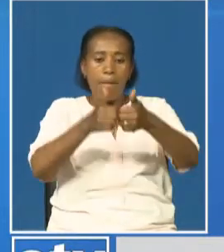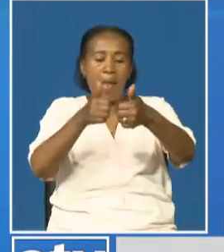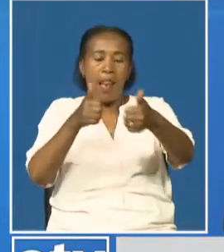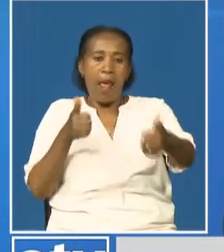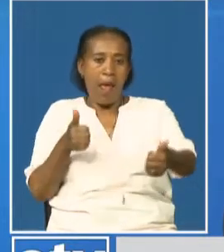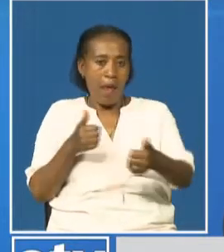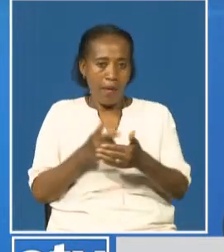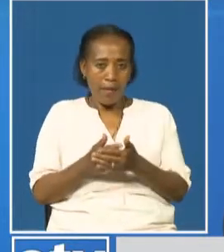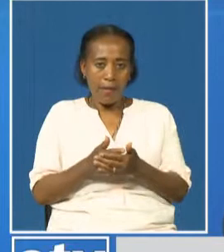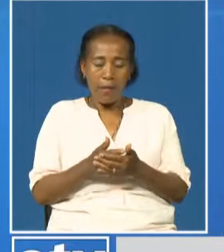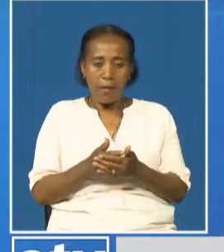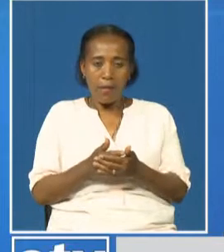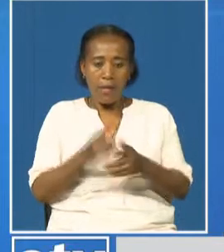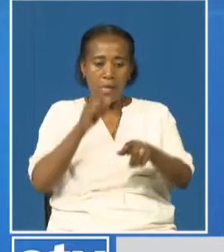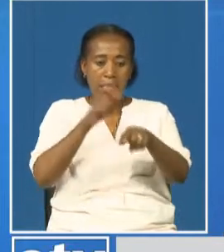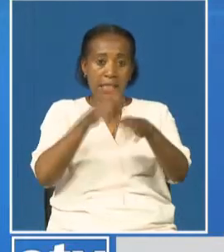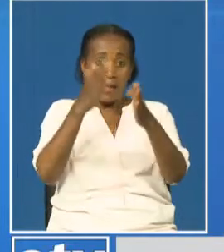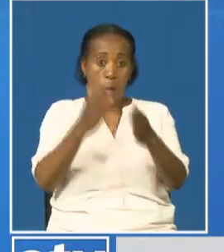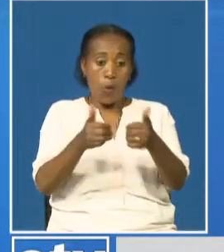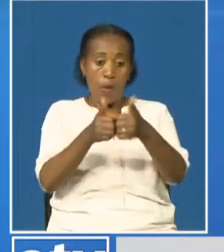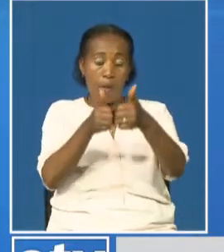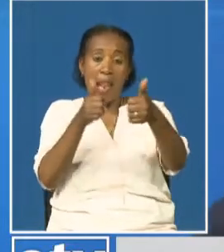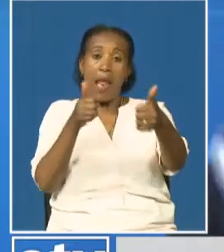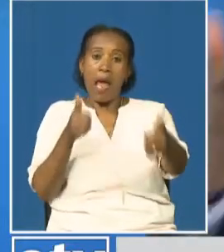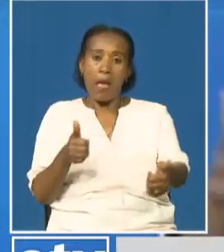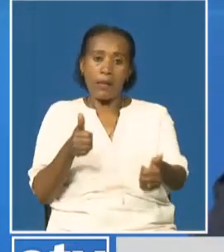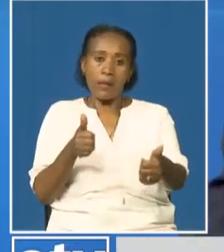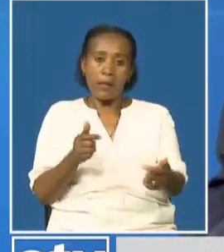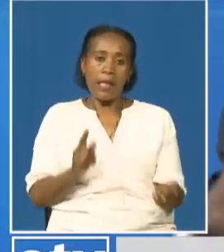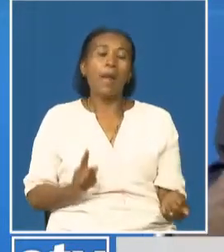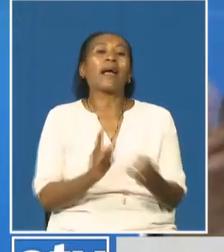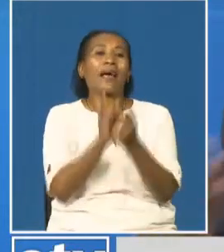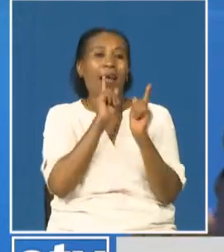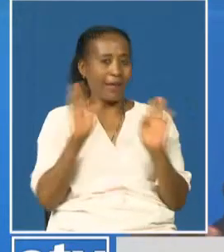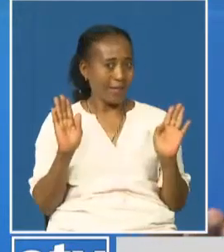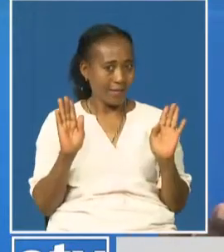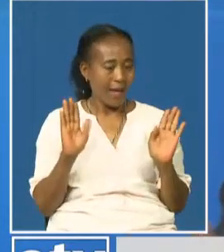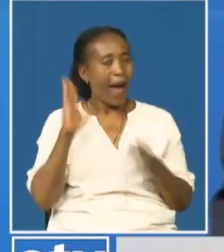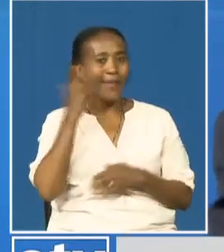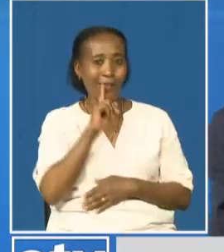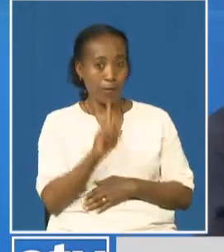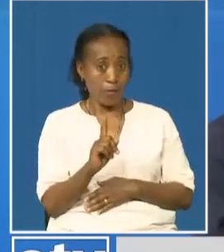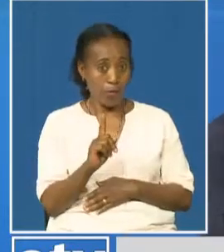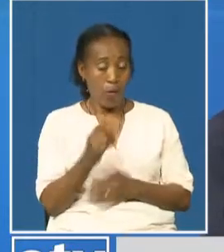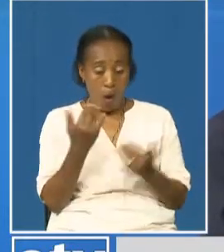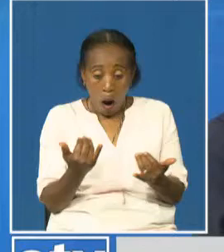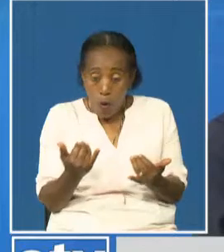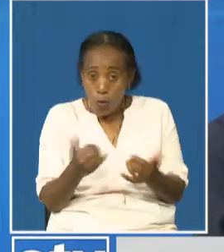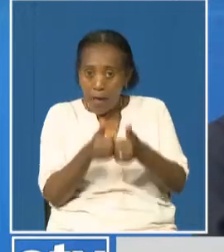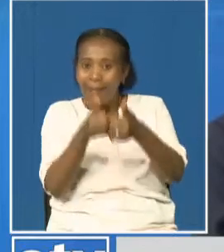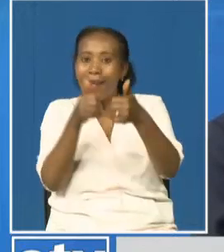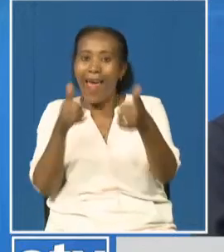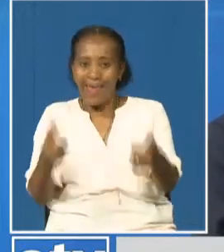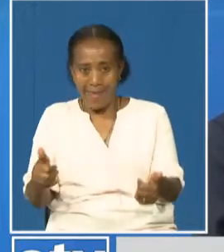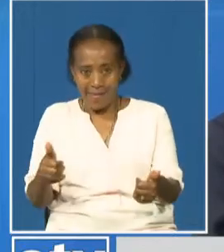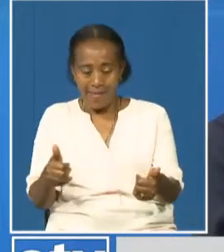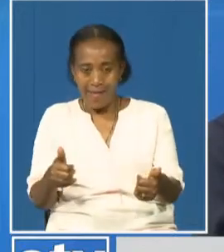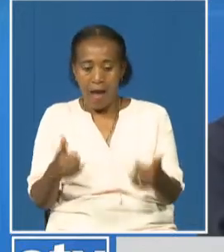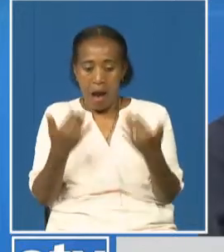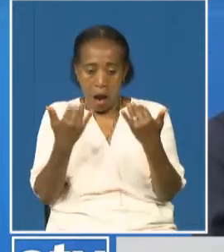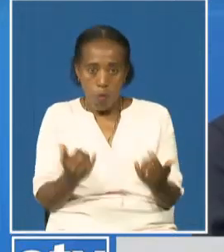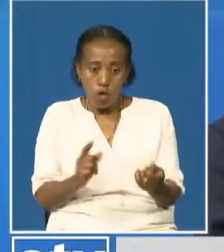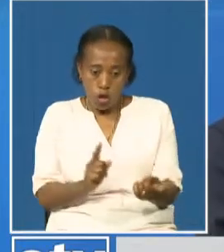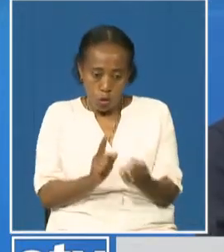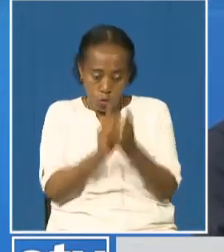መለያየት ጊዜያዊ ለመለያየት ለመገናኘት አይነት ነው ምክንያቱም አሁን ከተለያየን